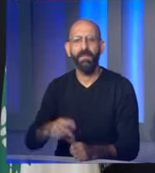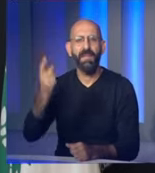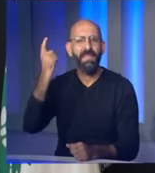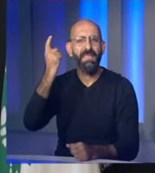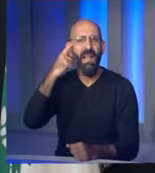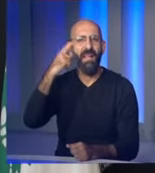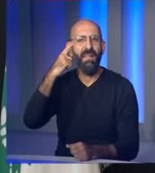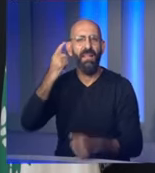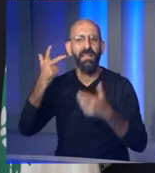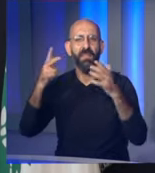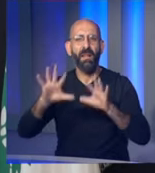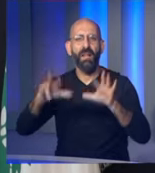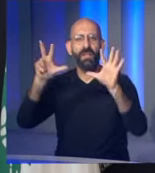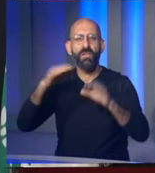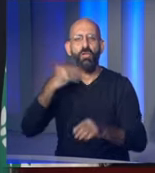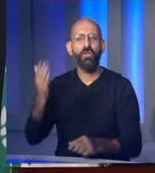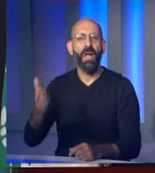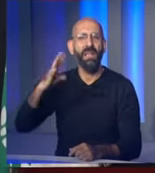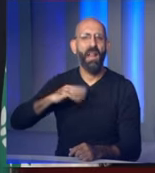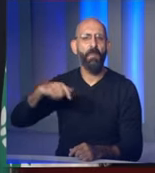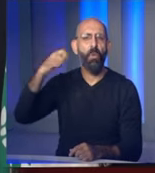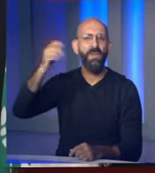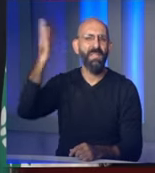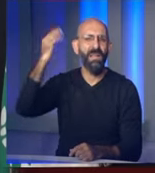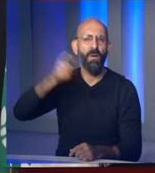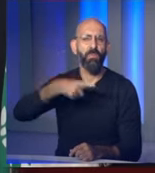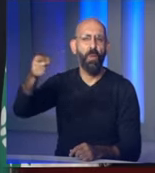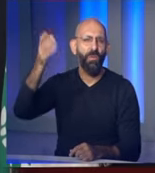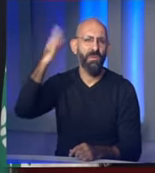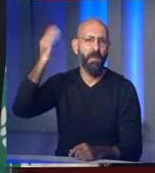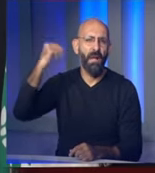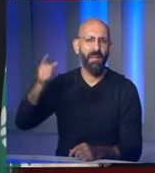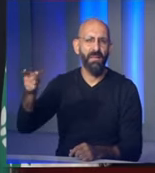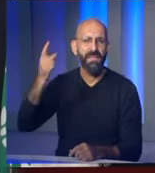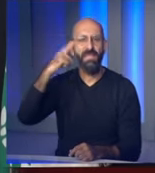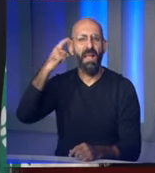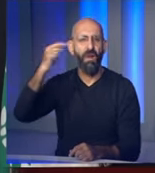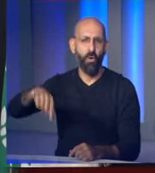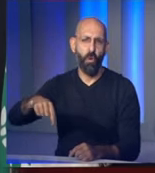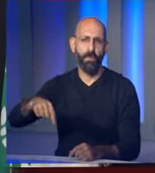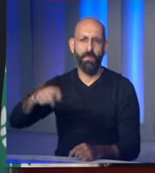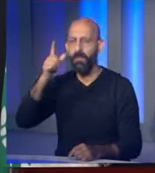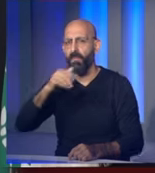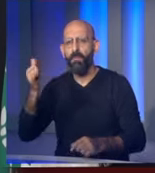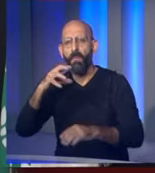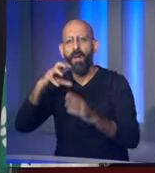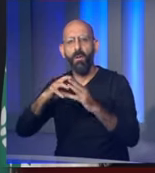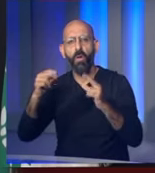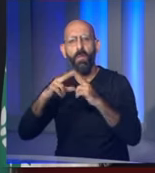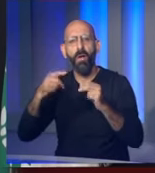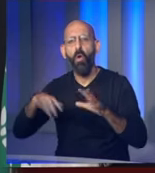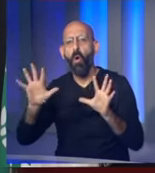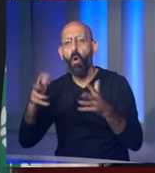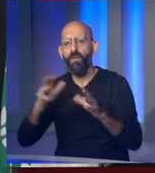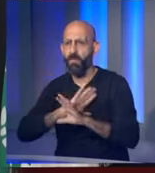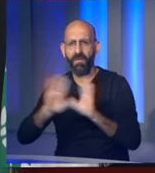الذكرى الثام عش لاستشهاد النائب والوزير بيير الجميل يستعيد المكتب السياسي ومعه اللبنانيون التضحيات التي